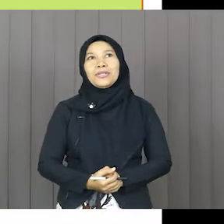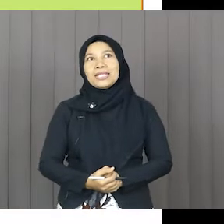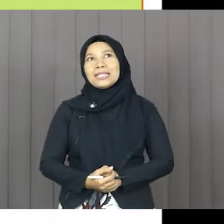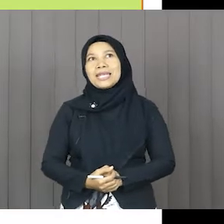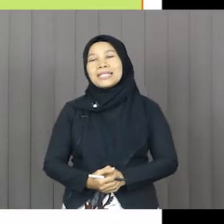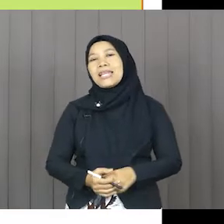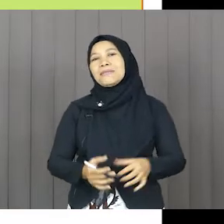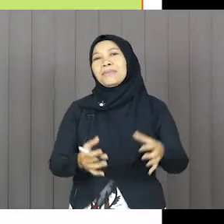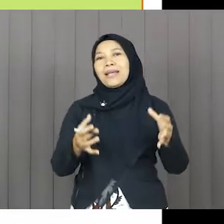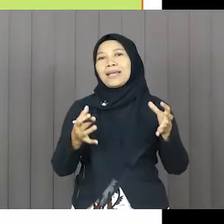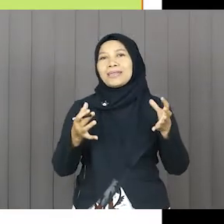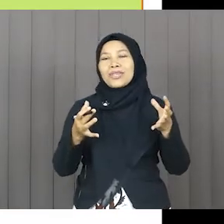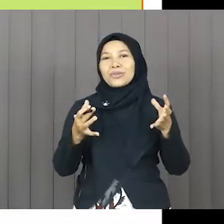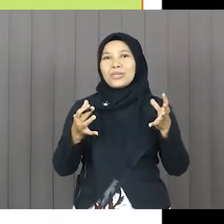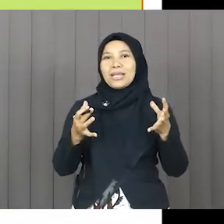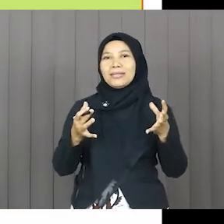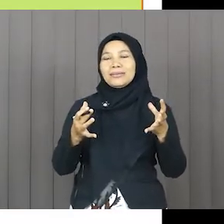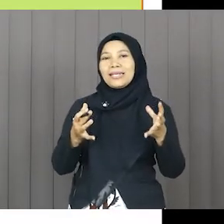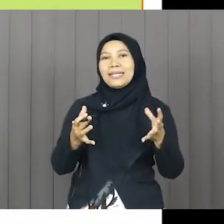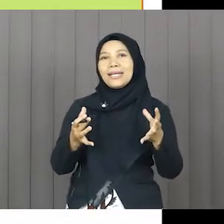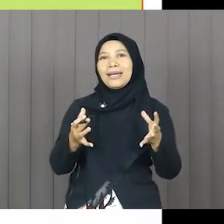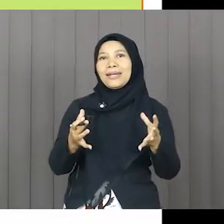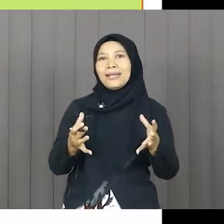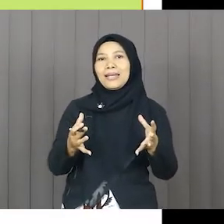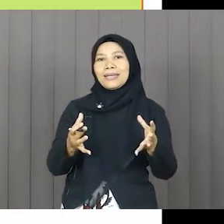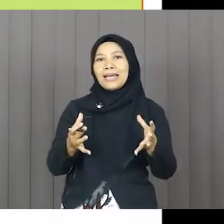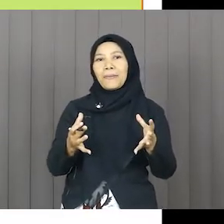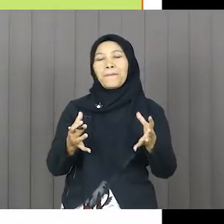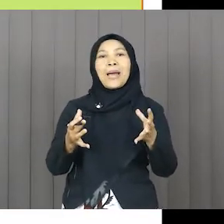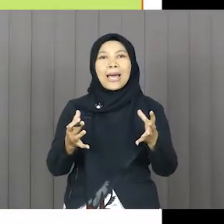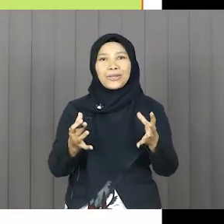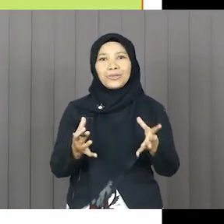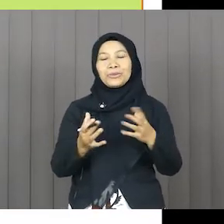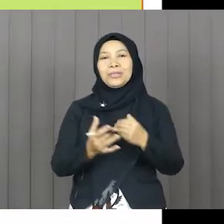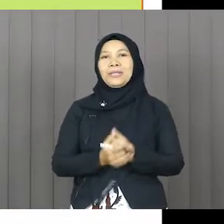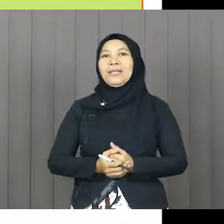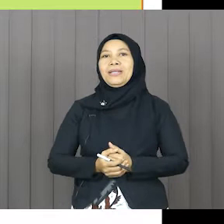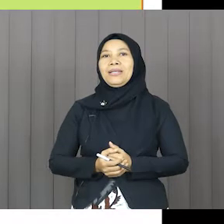Di Indonesia, selain berangkatnya sudah dari negara yang